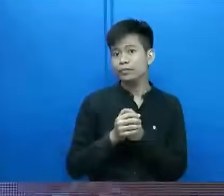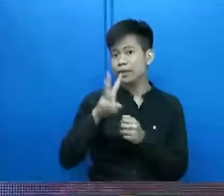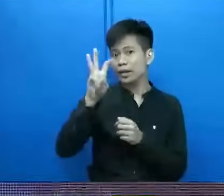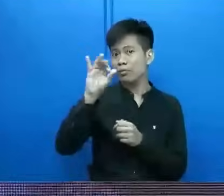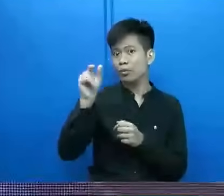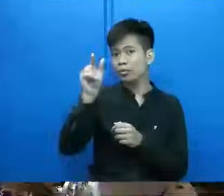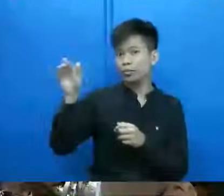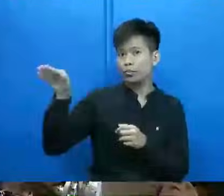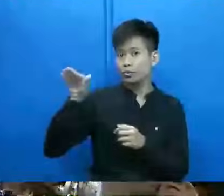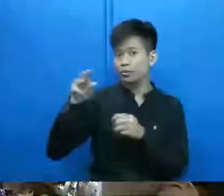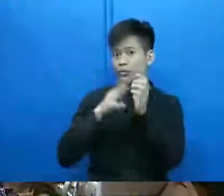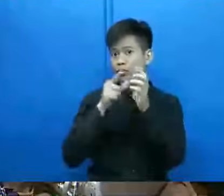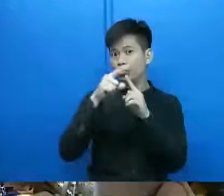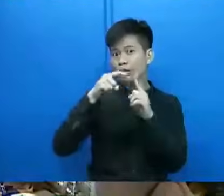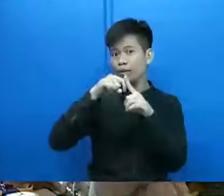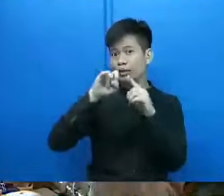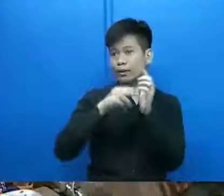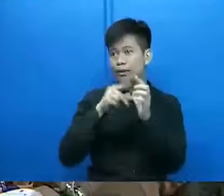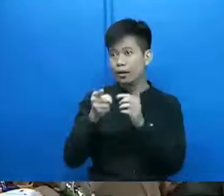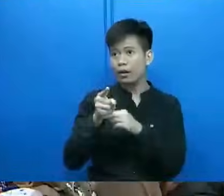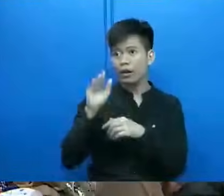30 juz mutkin. Ada? Angkat tangan.